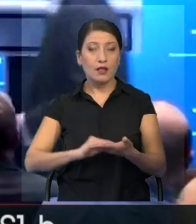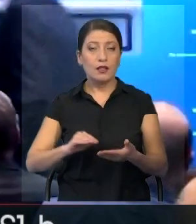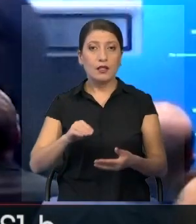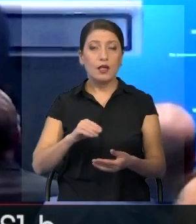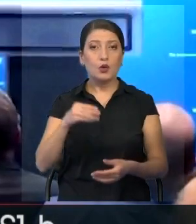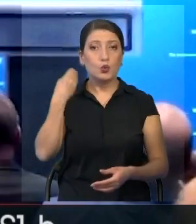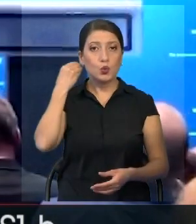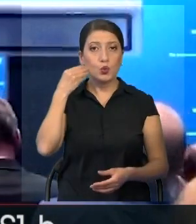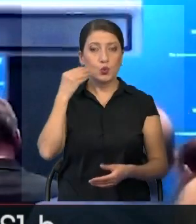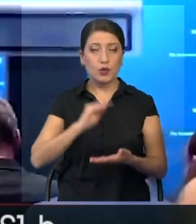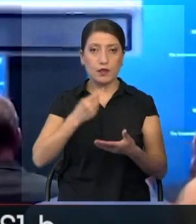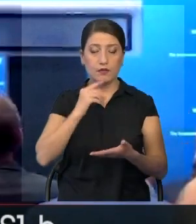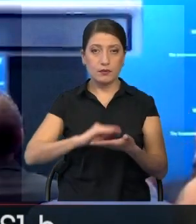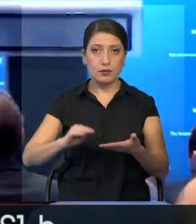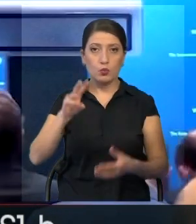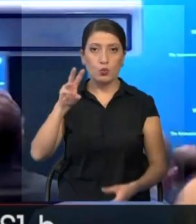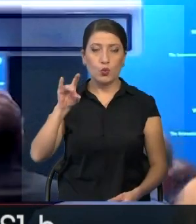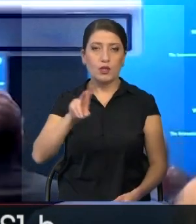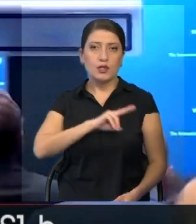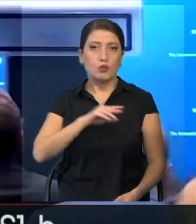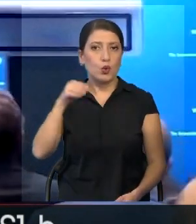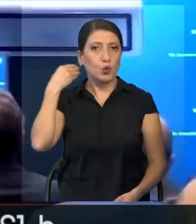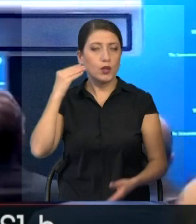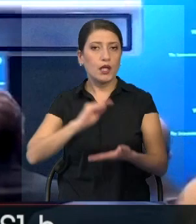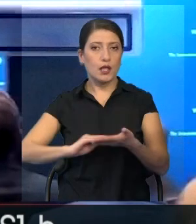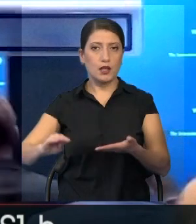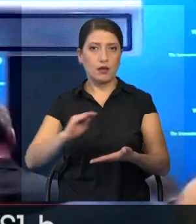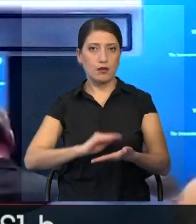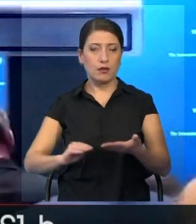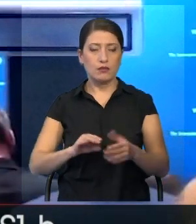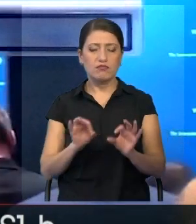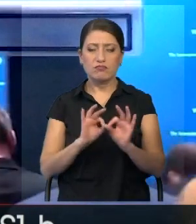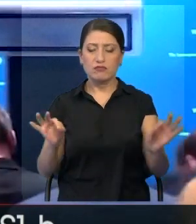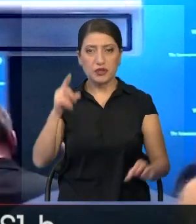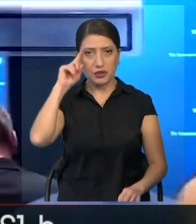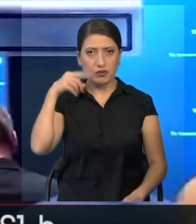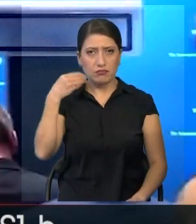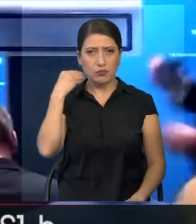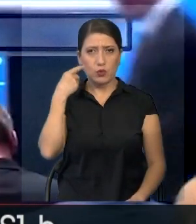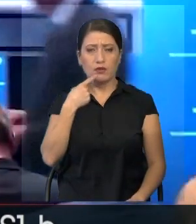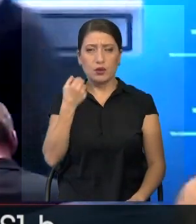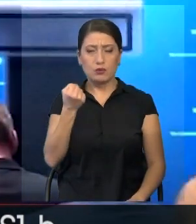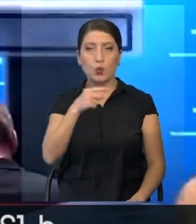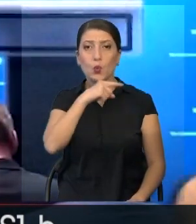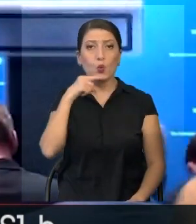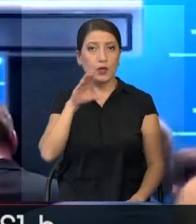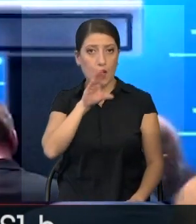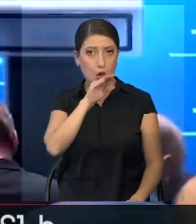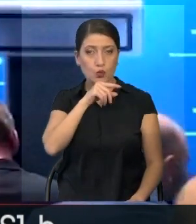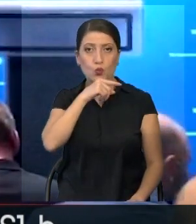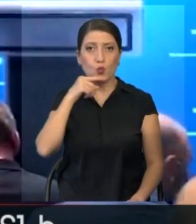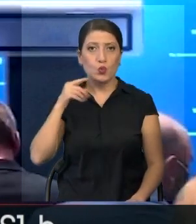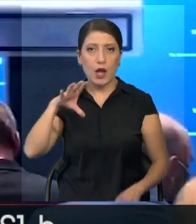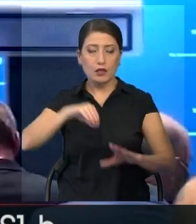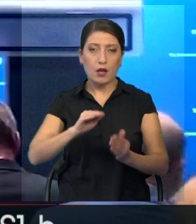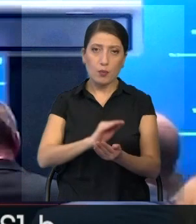թուրքերեն։ Առհասարակ Մուրը սիրում է թուրքերեն գրառումներ անել, հրաշալի գիտի այդ լեզուն։ Նաև ռուսերեն է խոսում, Ռուսաստանում է